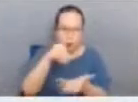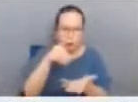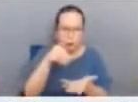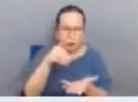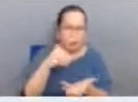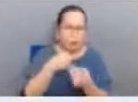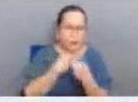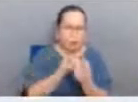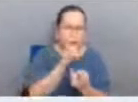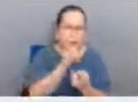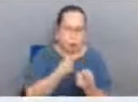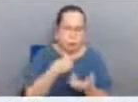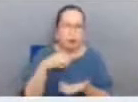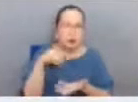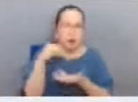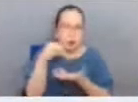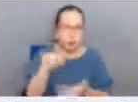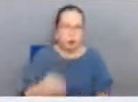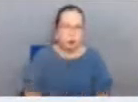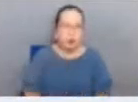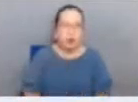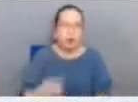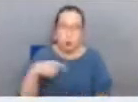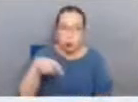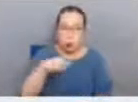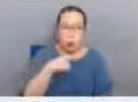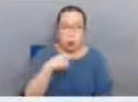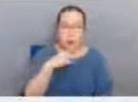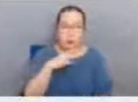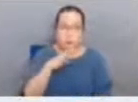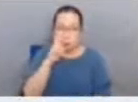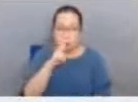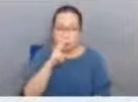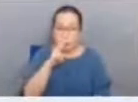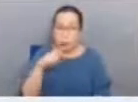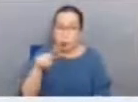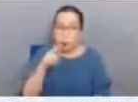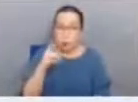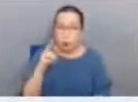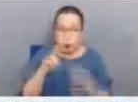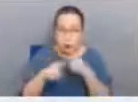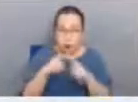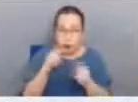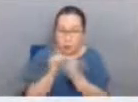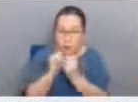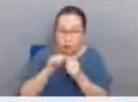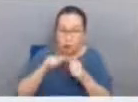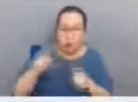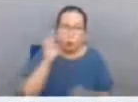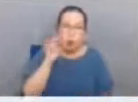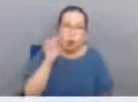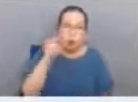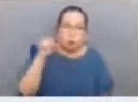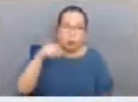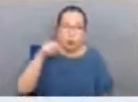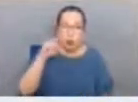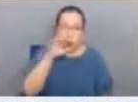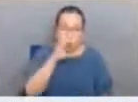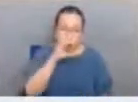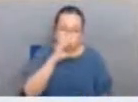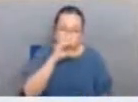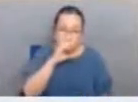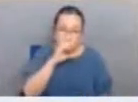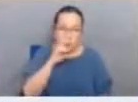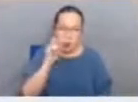ay botante ng lalawigan, hindi bababa sa 18 taong gulang, at ang lokasyon ng negosyo ay nasa probinsya ng Cebu. As